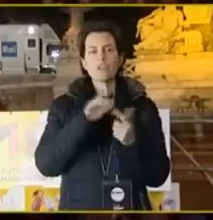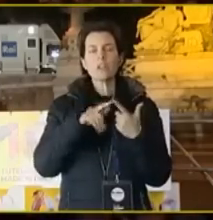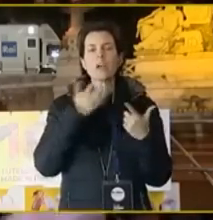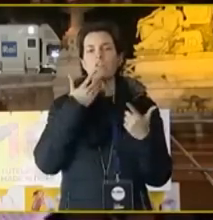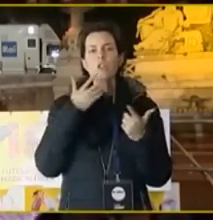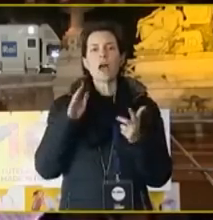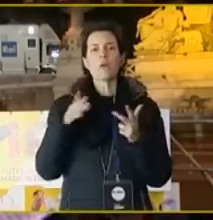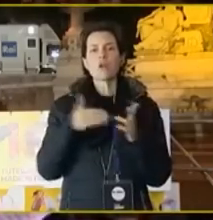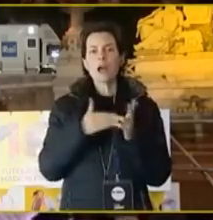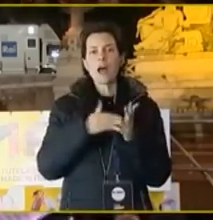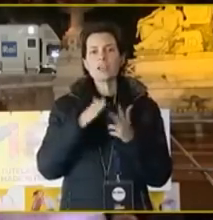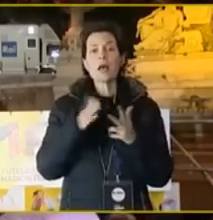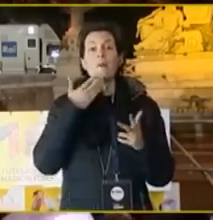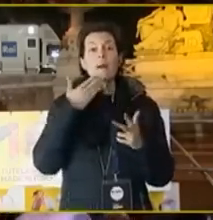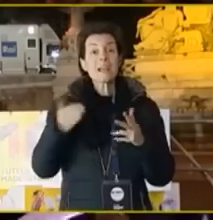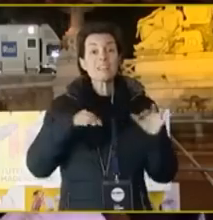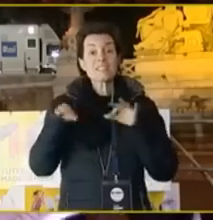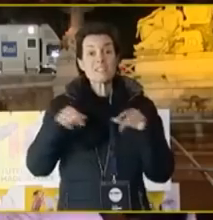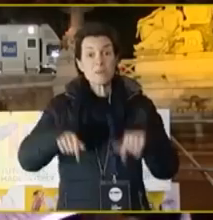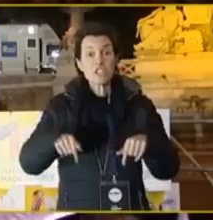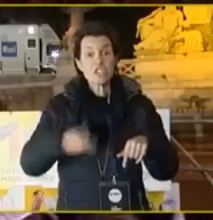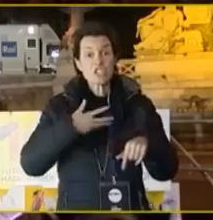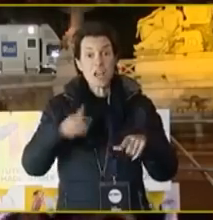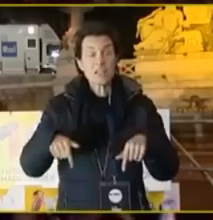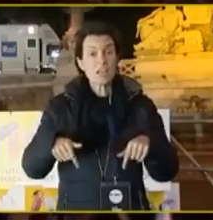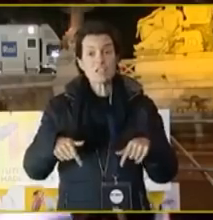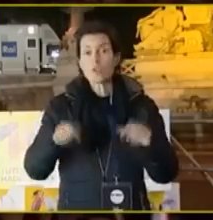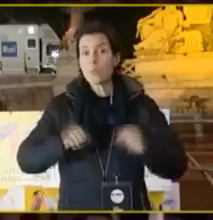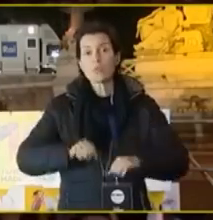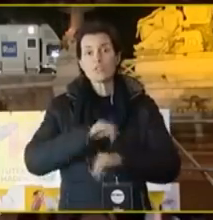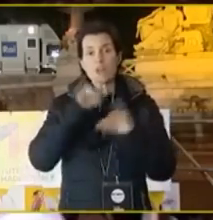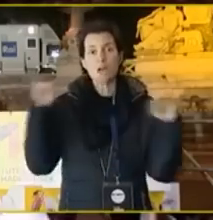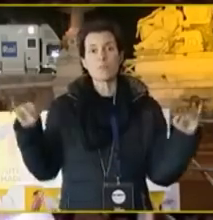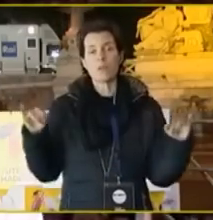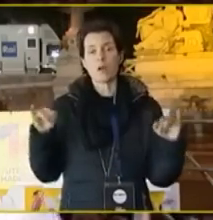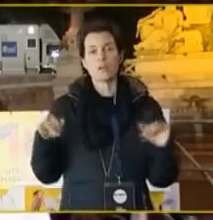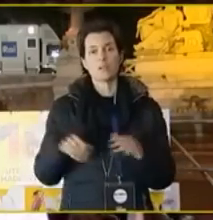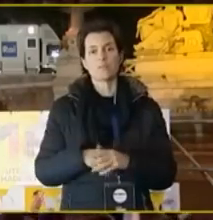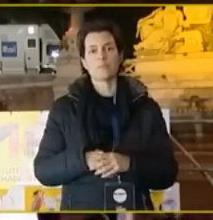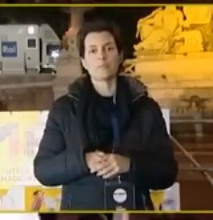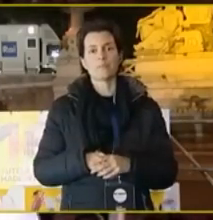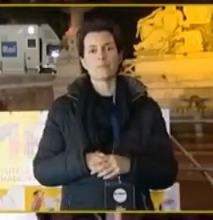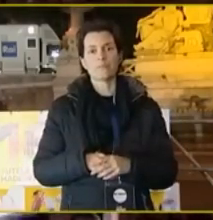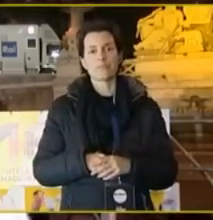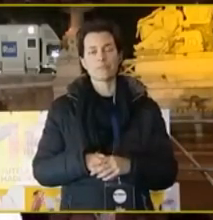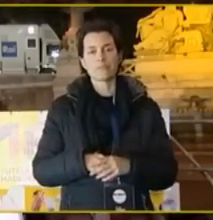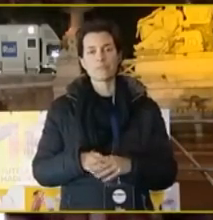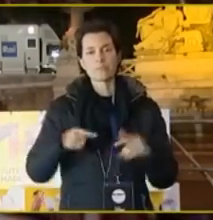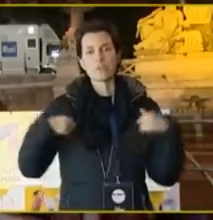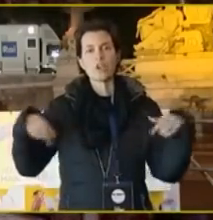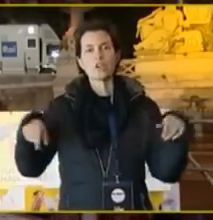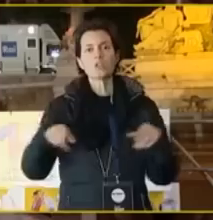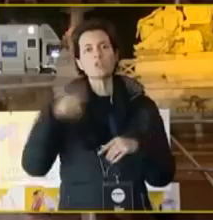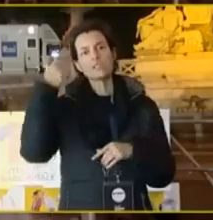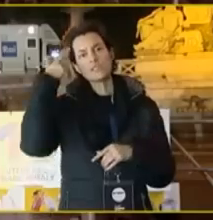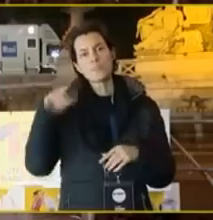adesso non li avremo mai. Bisogna cambiare e adattare al mondo che è cambiato tutti quanti noi. Noi sappiamo